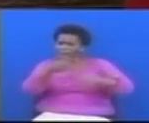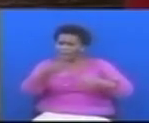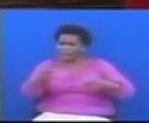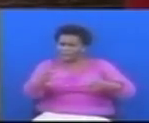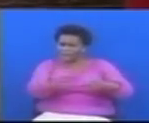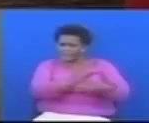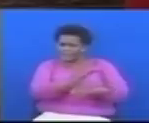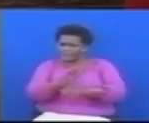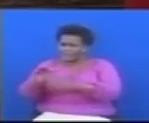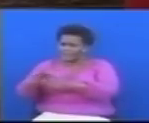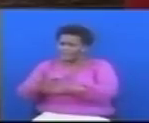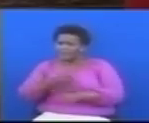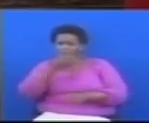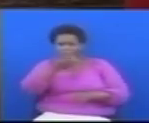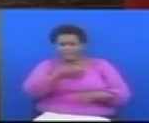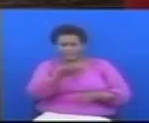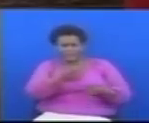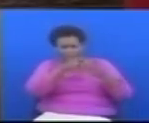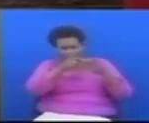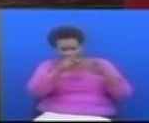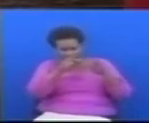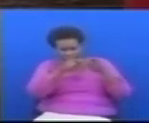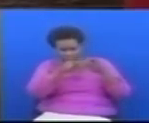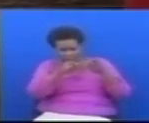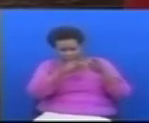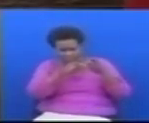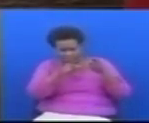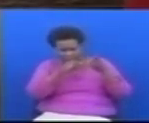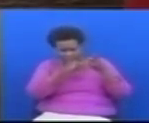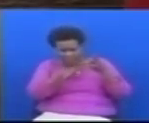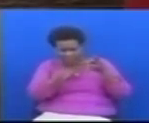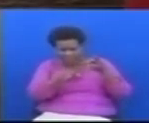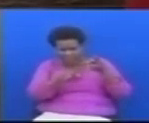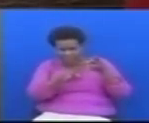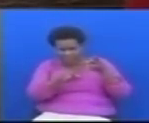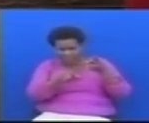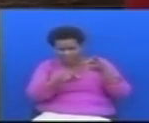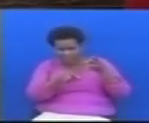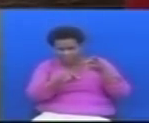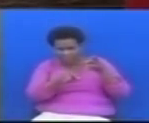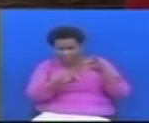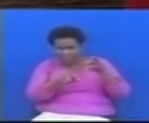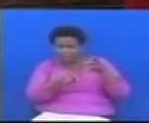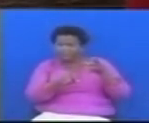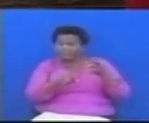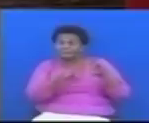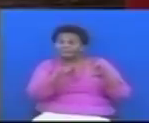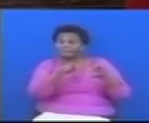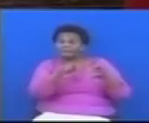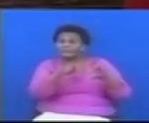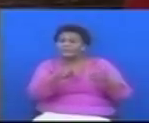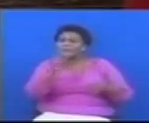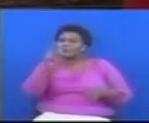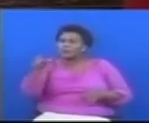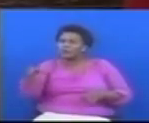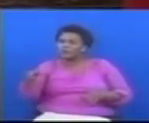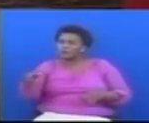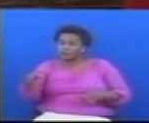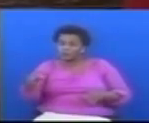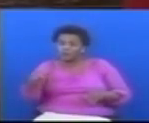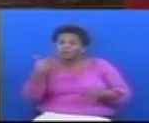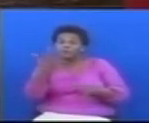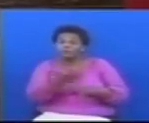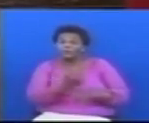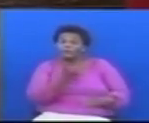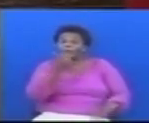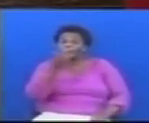katika vijiji vya Iguguno, Kinyangiri, Nduguti, Gumanga, Yabi, Karakala, wananchi wameshaelimishwa? Kwa sababu